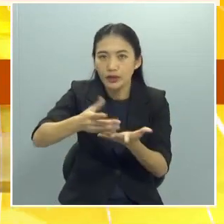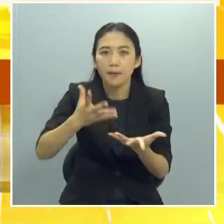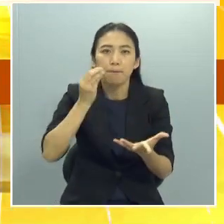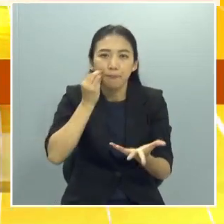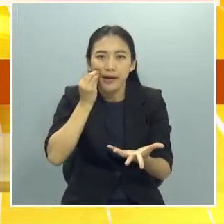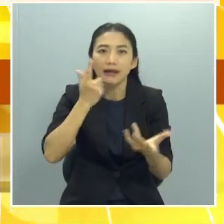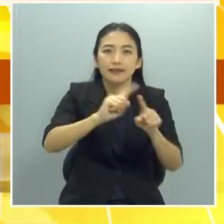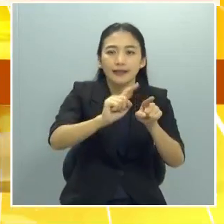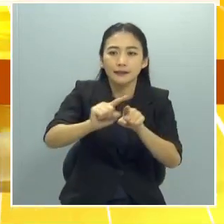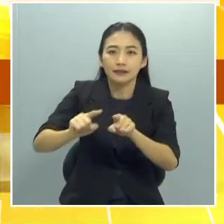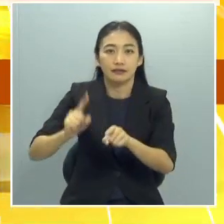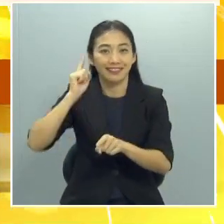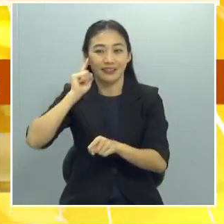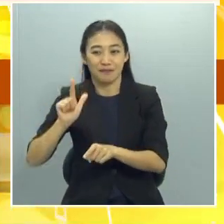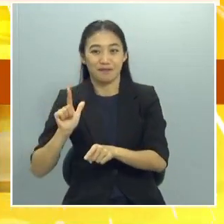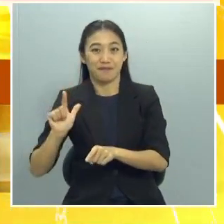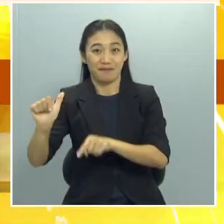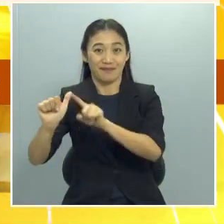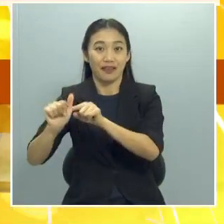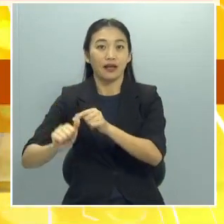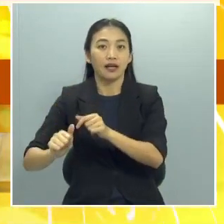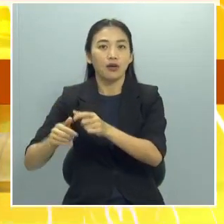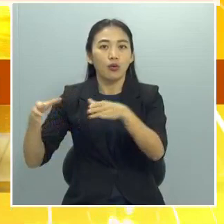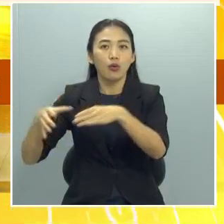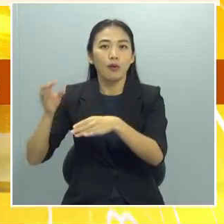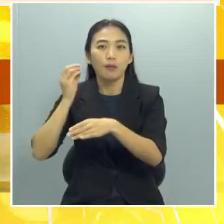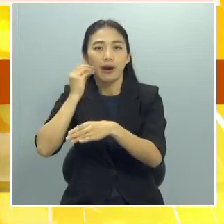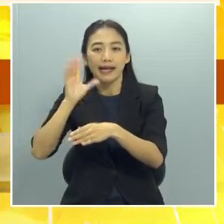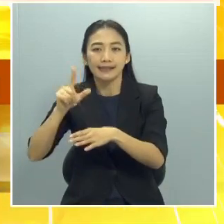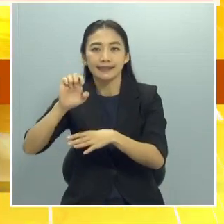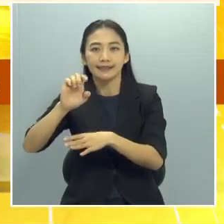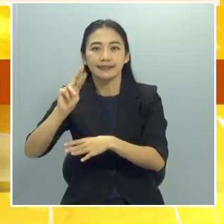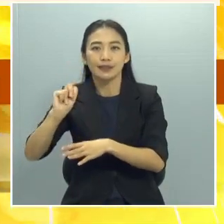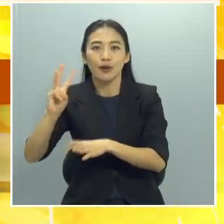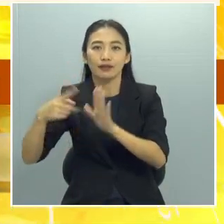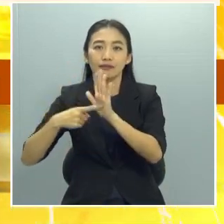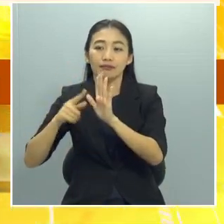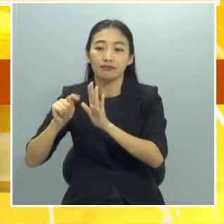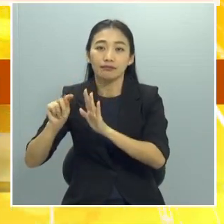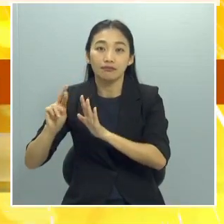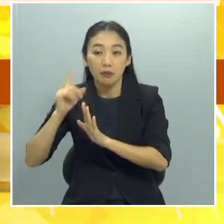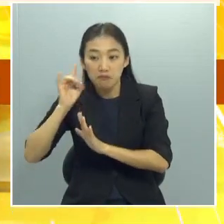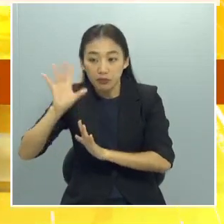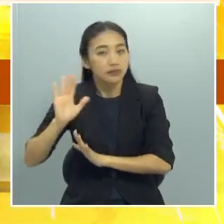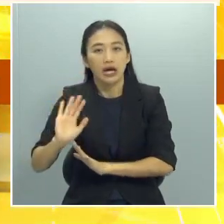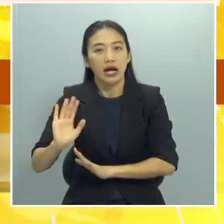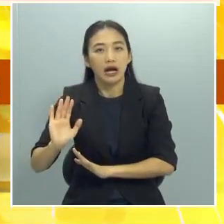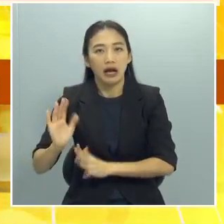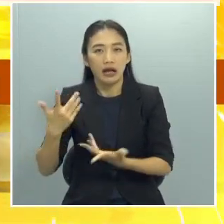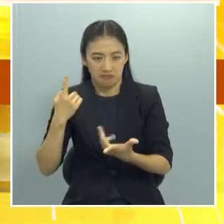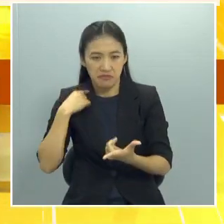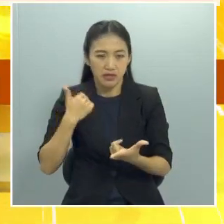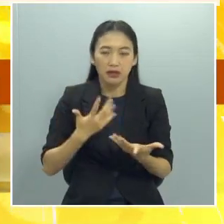ชินวัตรก็ไม่รู้เช่นมีการว่าเป็นกลุ่มธุรกิจสีเทาเป็นการแก้ตัวแบบน้ำขุ่นๆต้องตรวจสอบต้องขยายผล